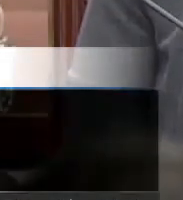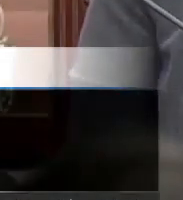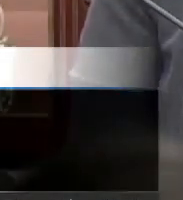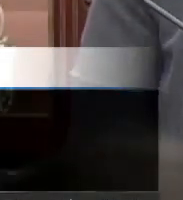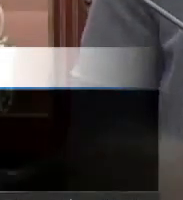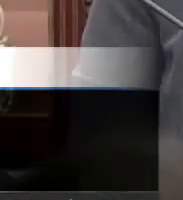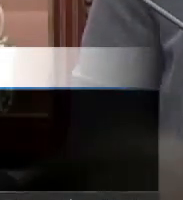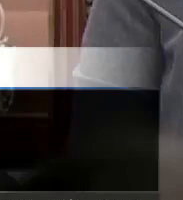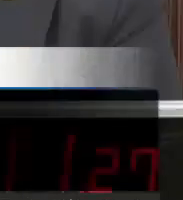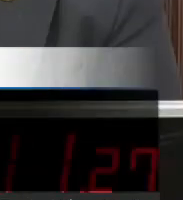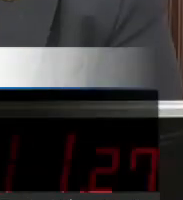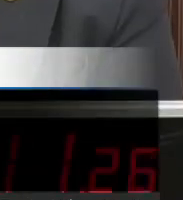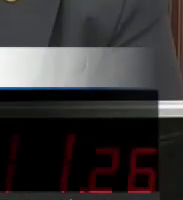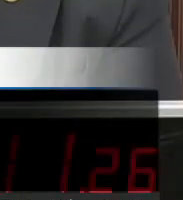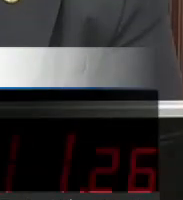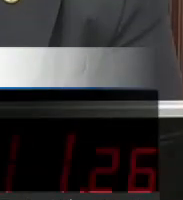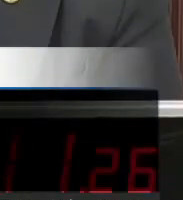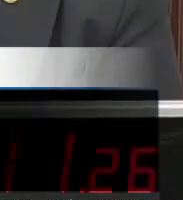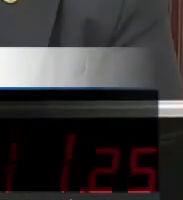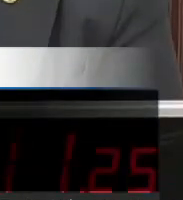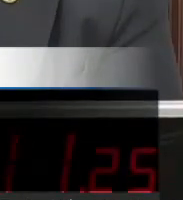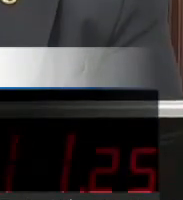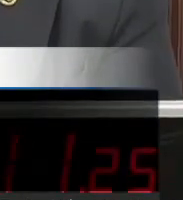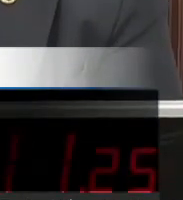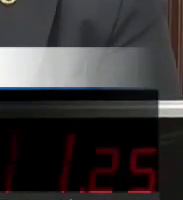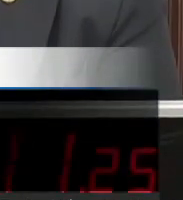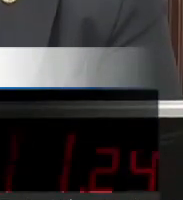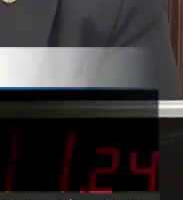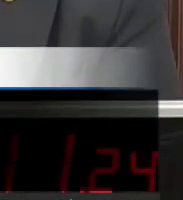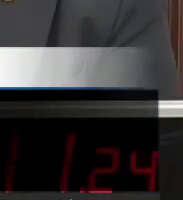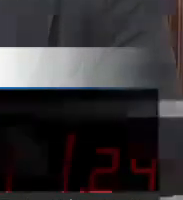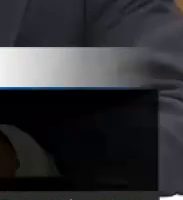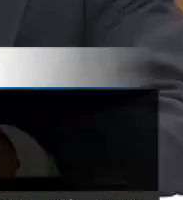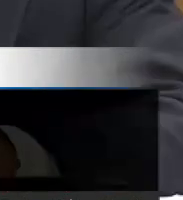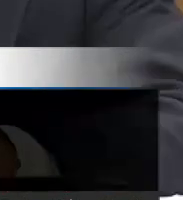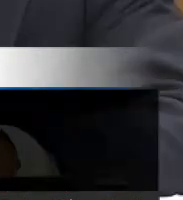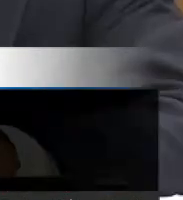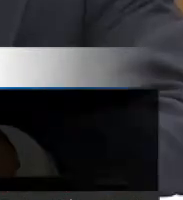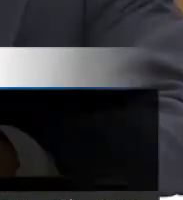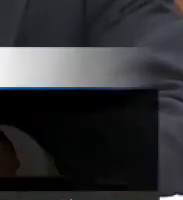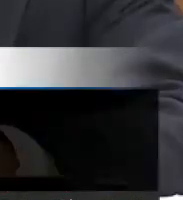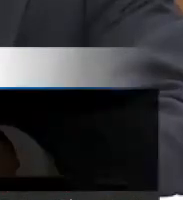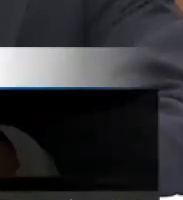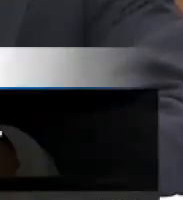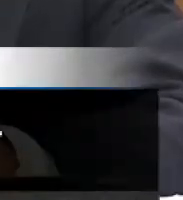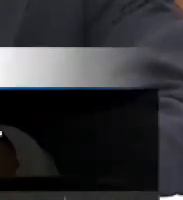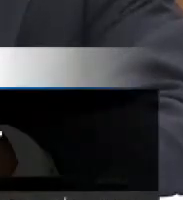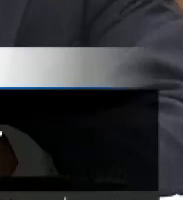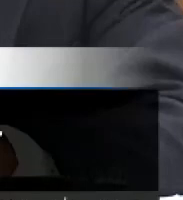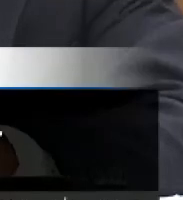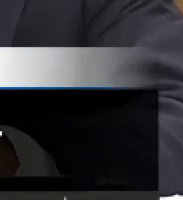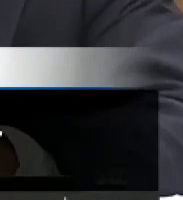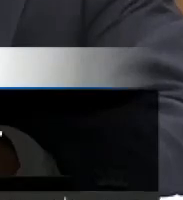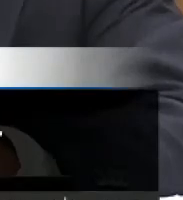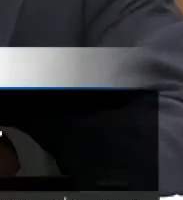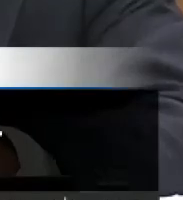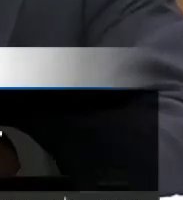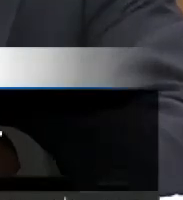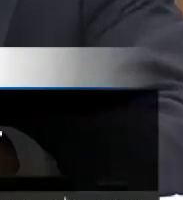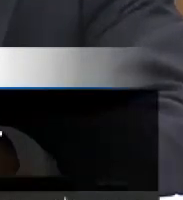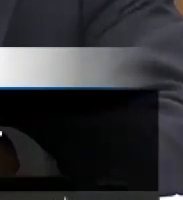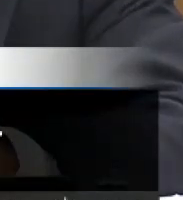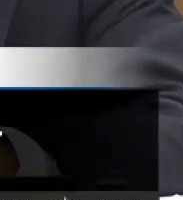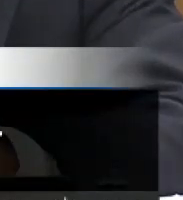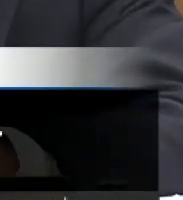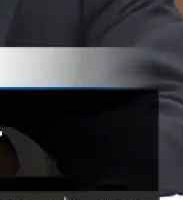받으셨어요? 저는 아직 접종 대상이 아니어서 맞지는 못했고요. 장관님은 맞으셨어요? 저는 다음 주 월요일이 돼야